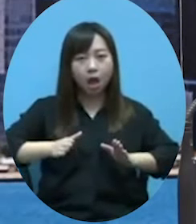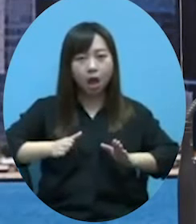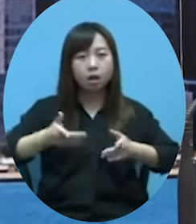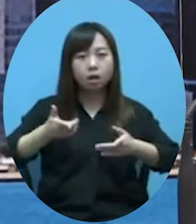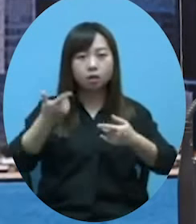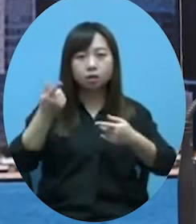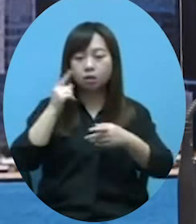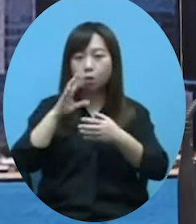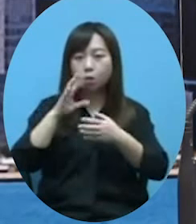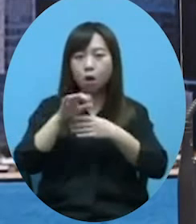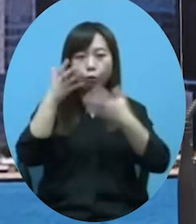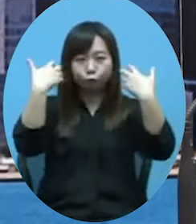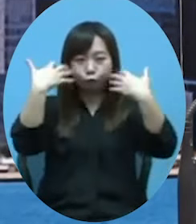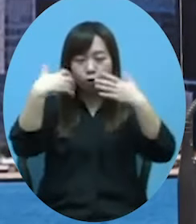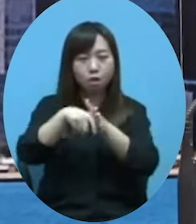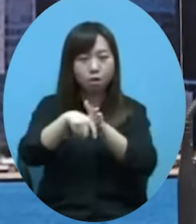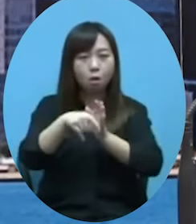匯豐銀行